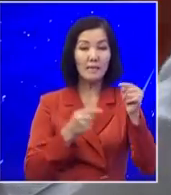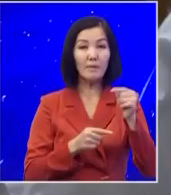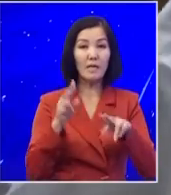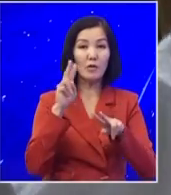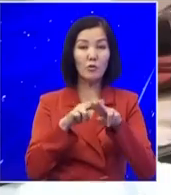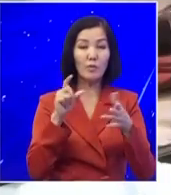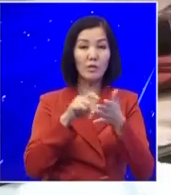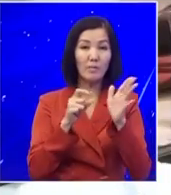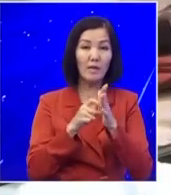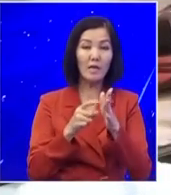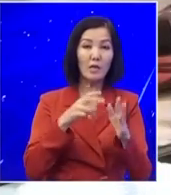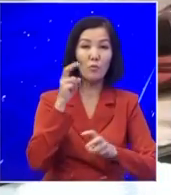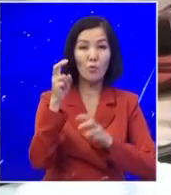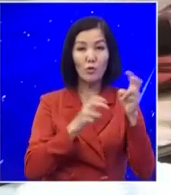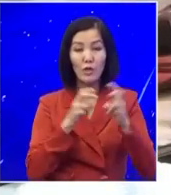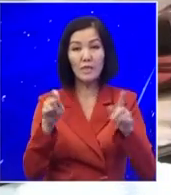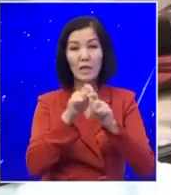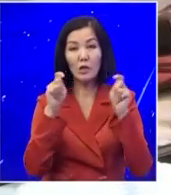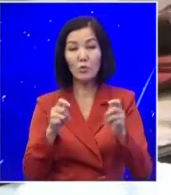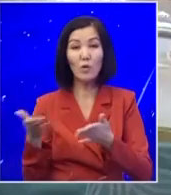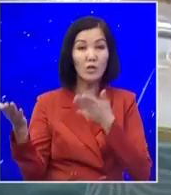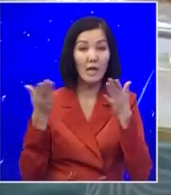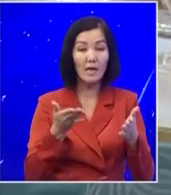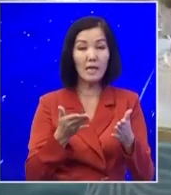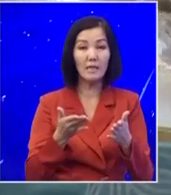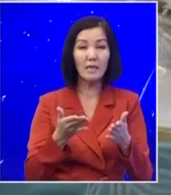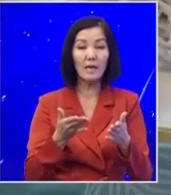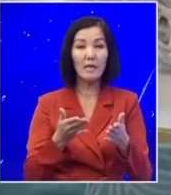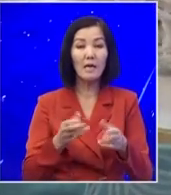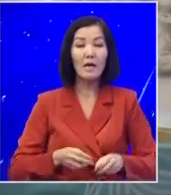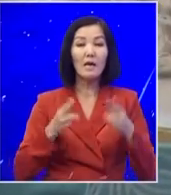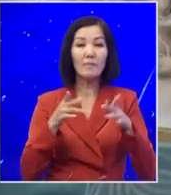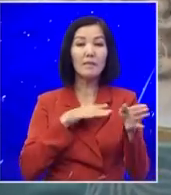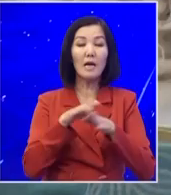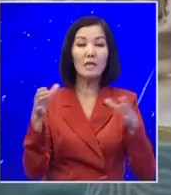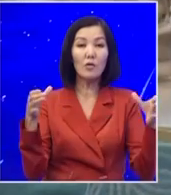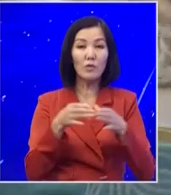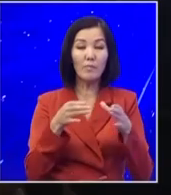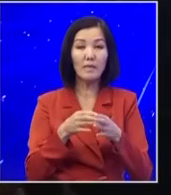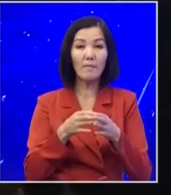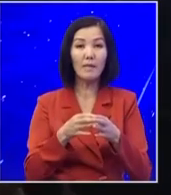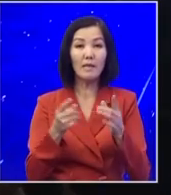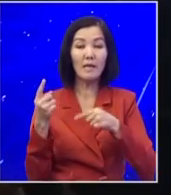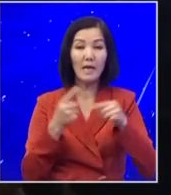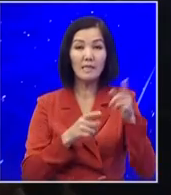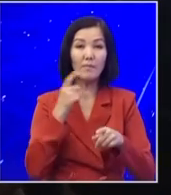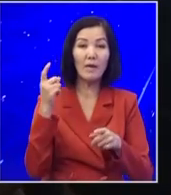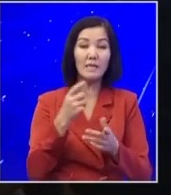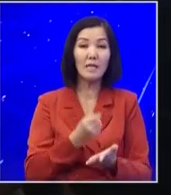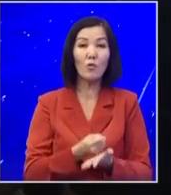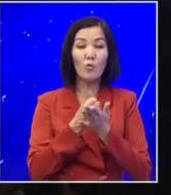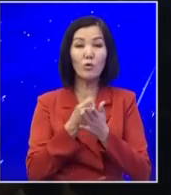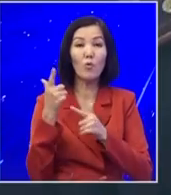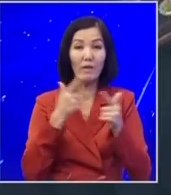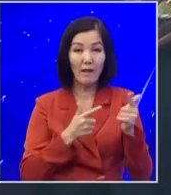аумағында шеберханалар мен өндіріс орындарын ашуға шақырады. Облыстың қылмыстық атқару жүйесі департаменті кәсіп иелеріне жан-жақты қолдау